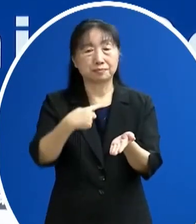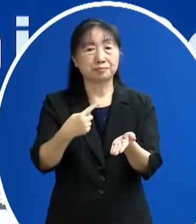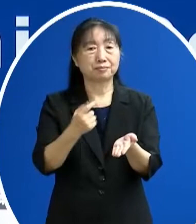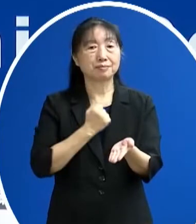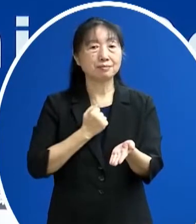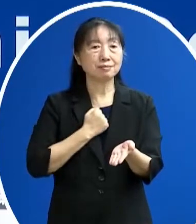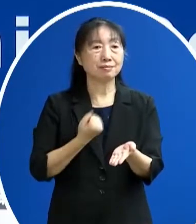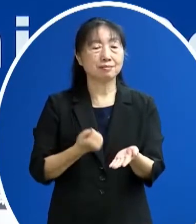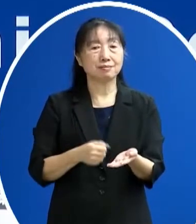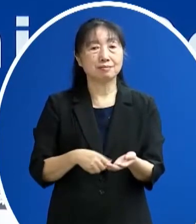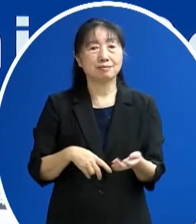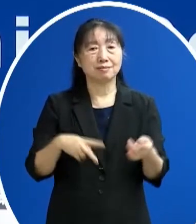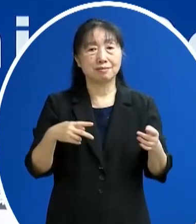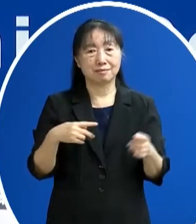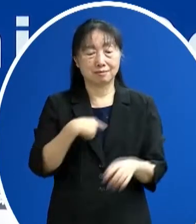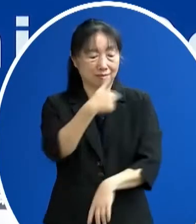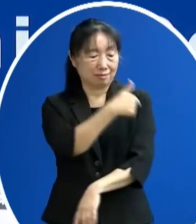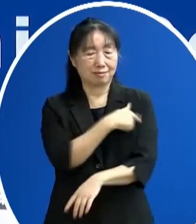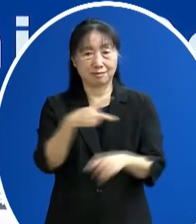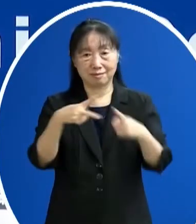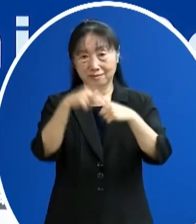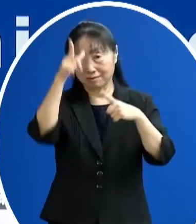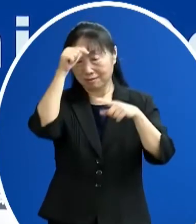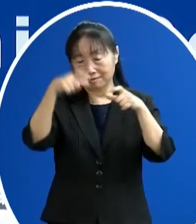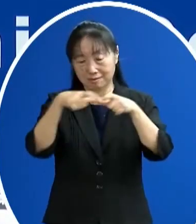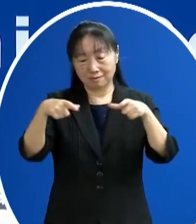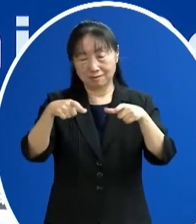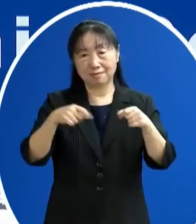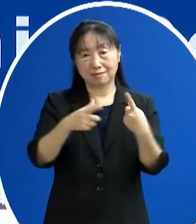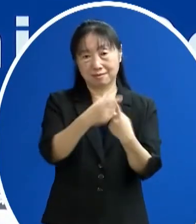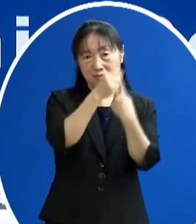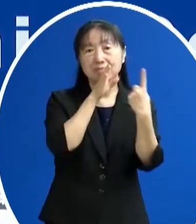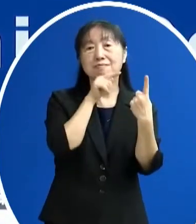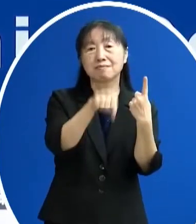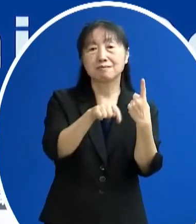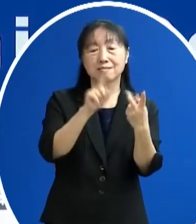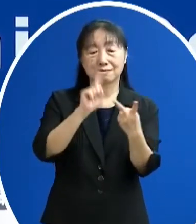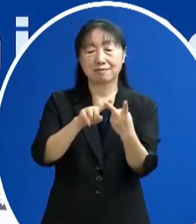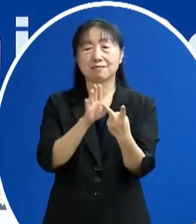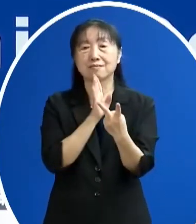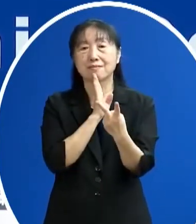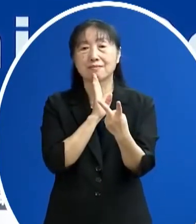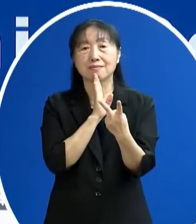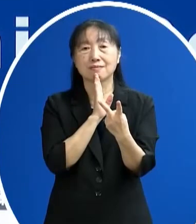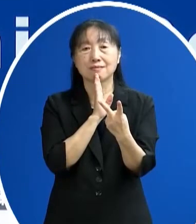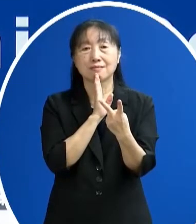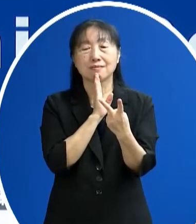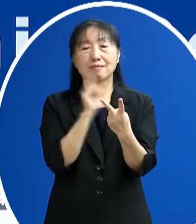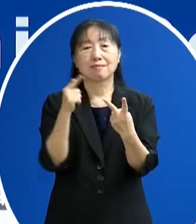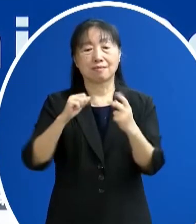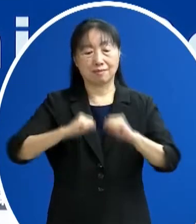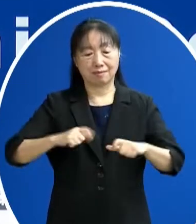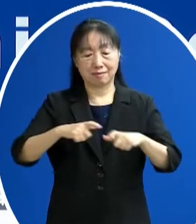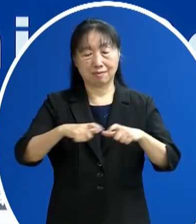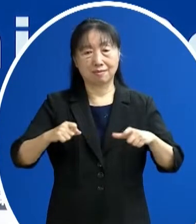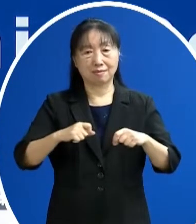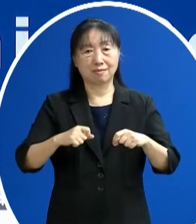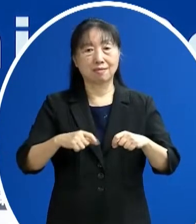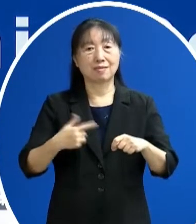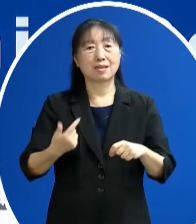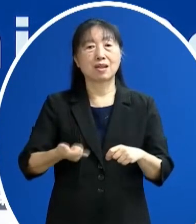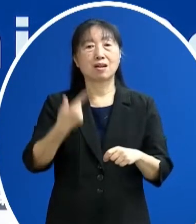熟知的我们的纸本接种的小黄卡，好，那第二个我们可以透过这个健保快易通